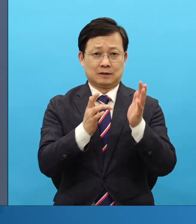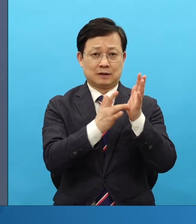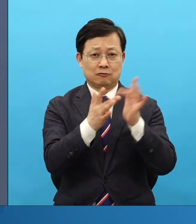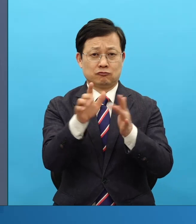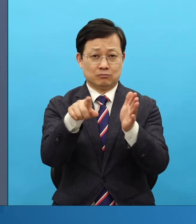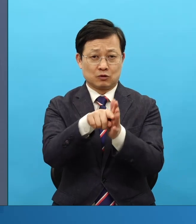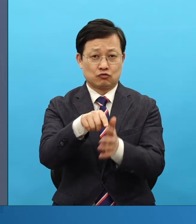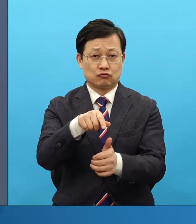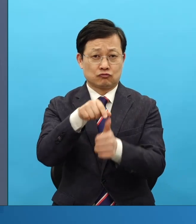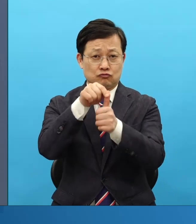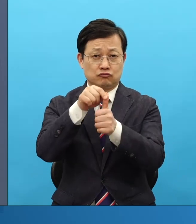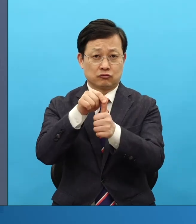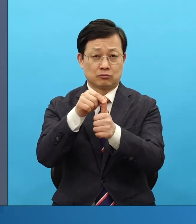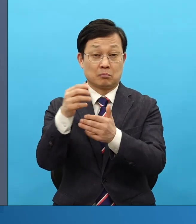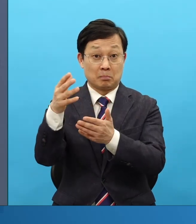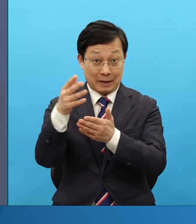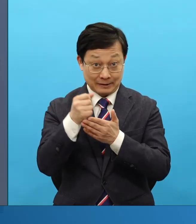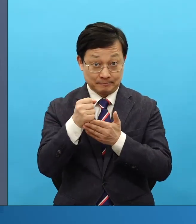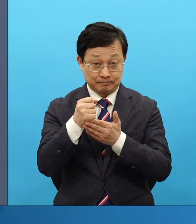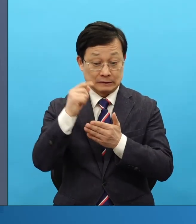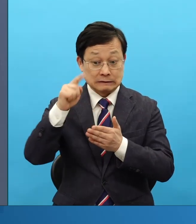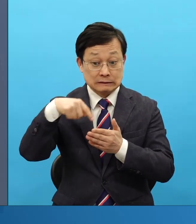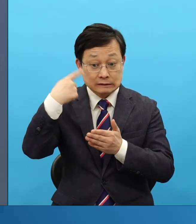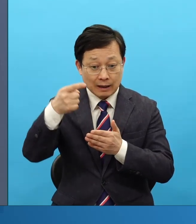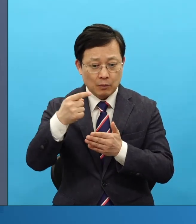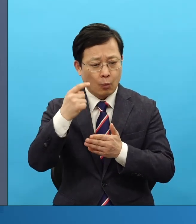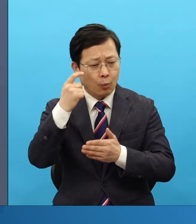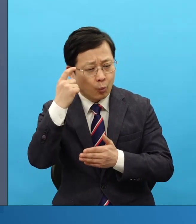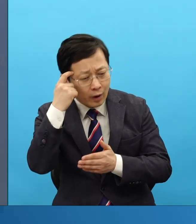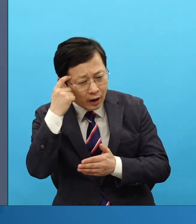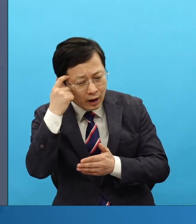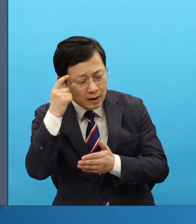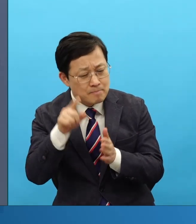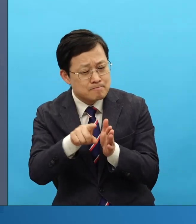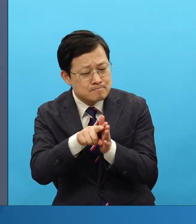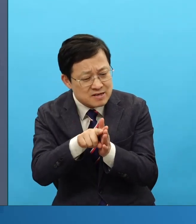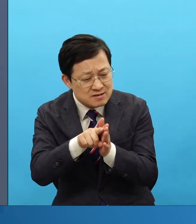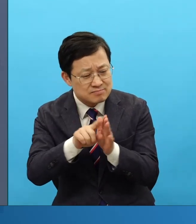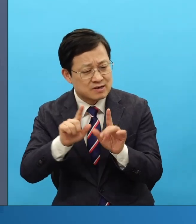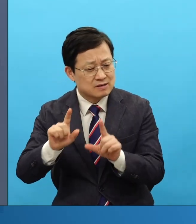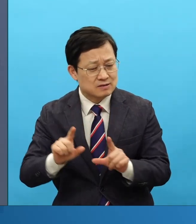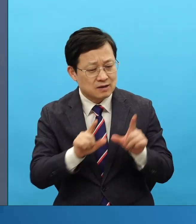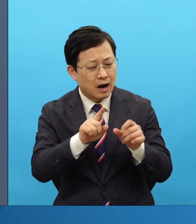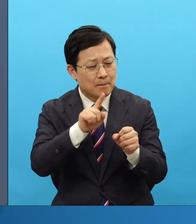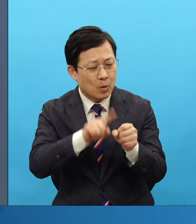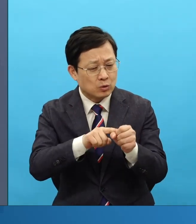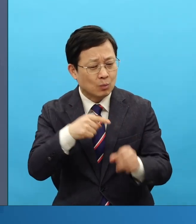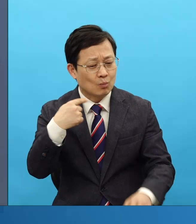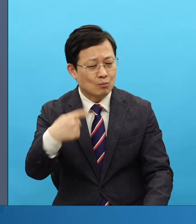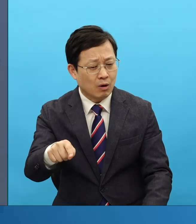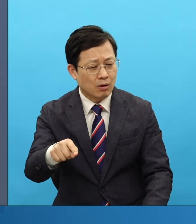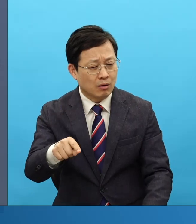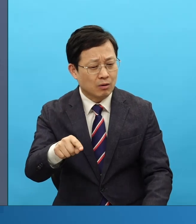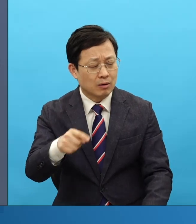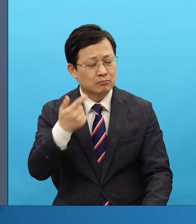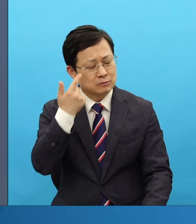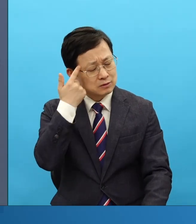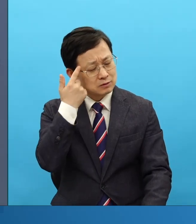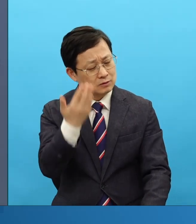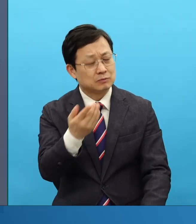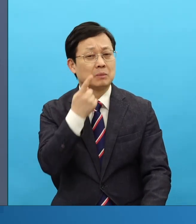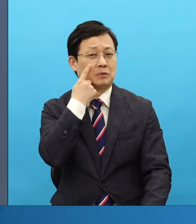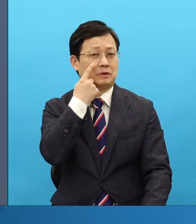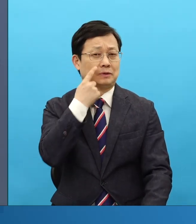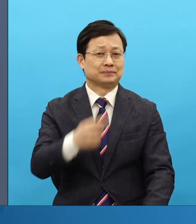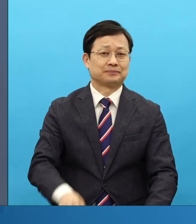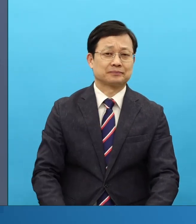신앙생활을 이렇게 했나 이유를 찾아내야 되는 겁니다. Today, you have to find the reason why you're not receiving these answers as you live your walk of faith. 어떻게 응답을 받느냐?